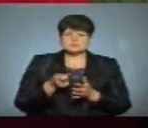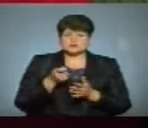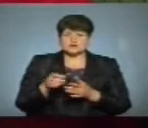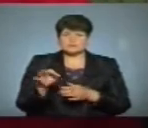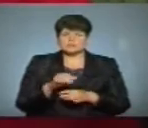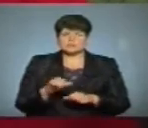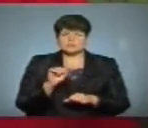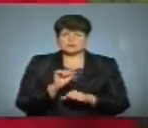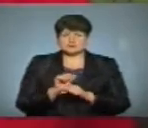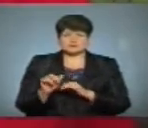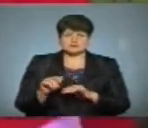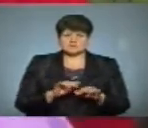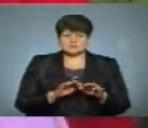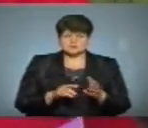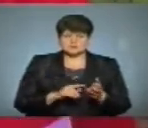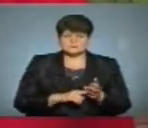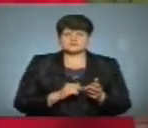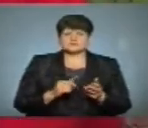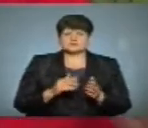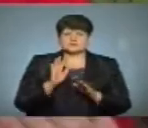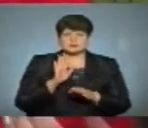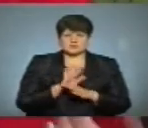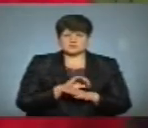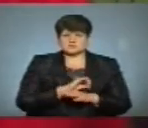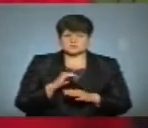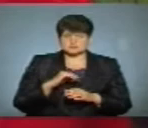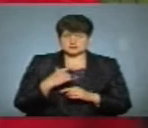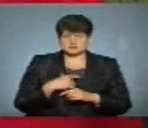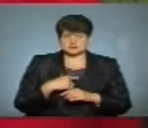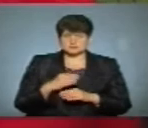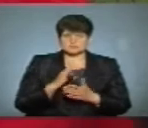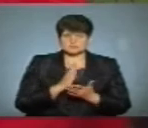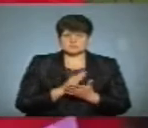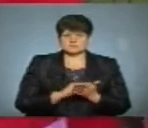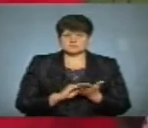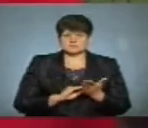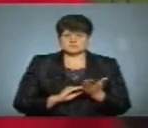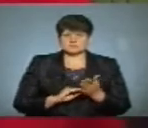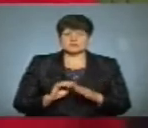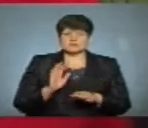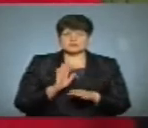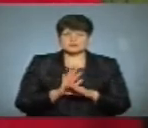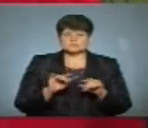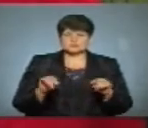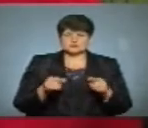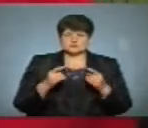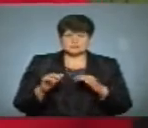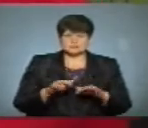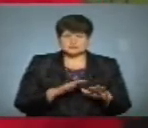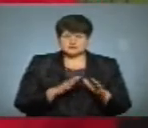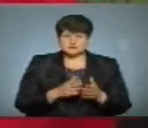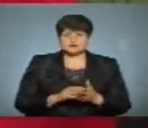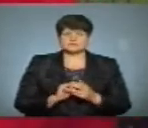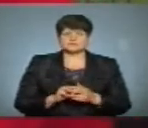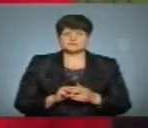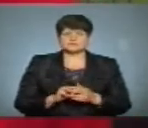припинення діяльності, тобто наказ, сама на себе я маю писати цей наказ, це наказ про відновлення діяльності,